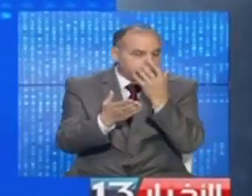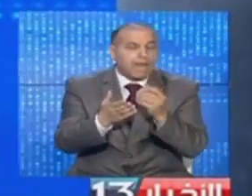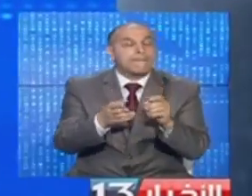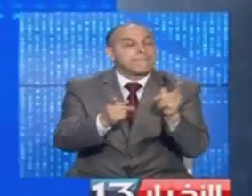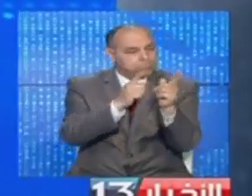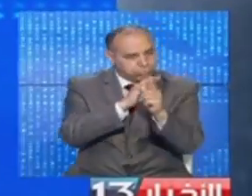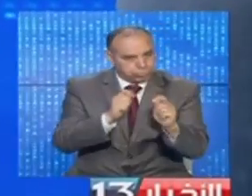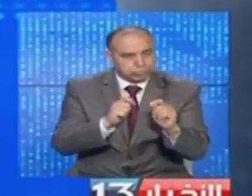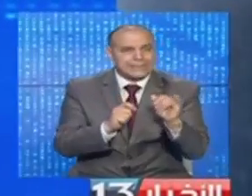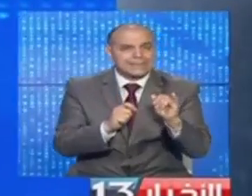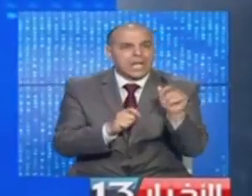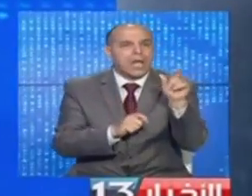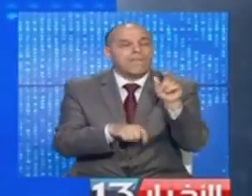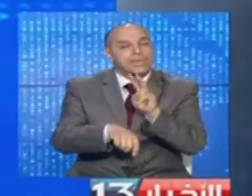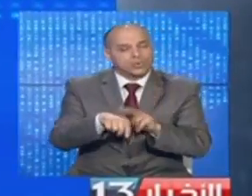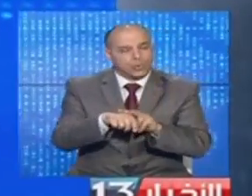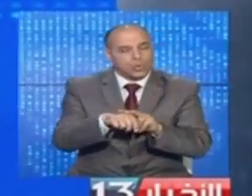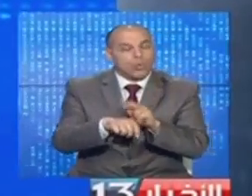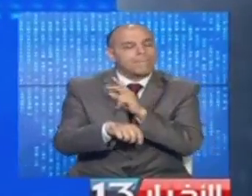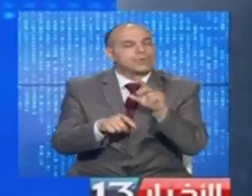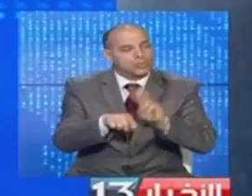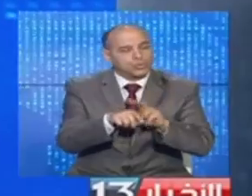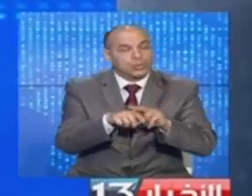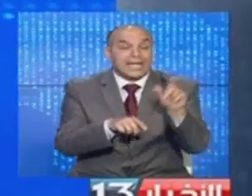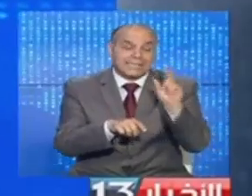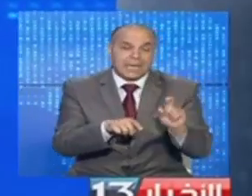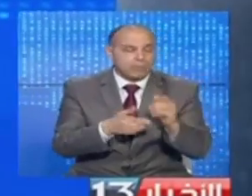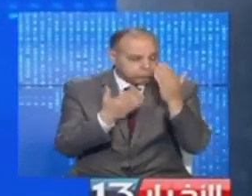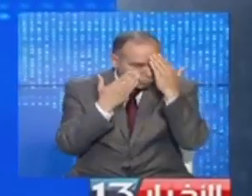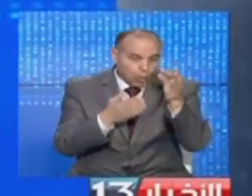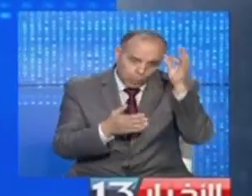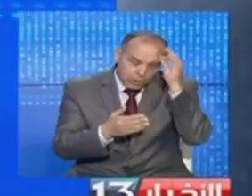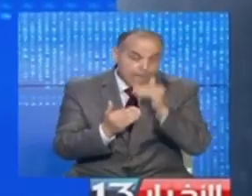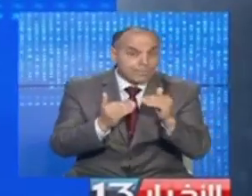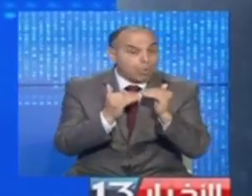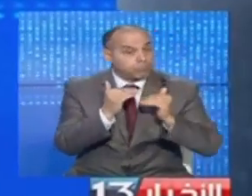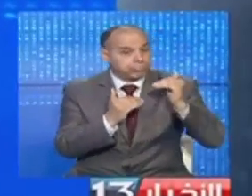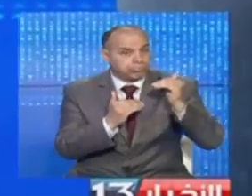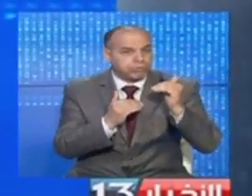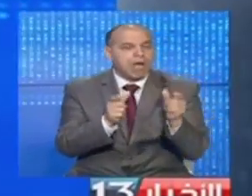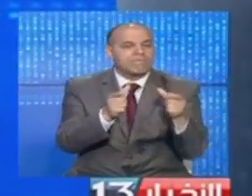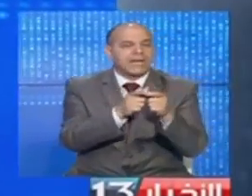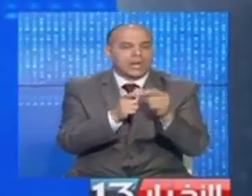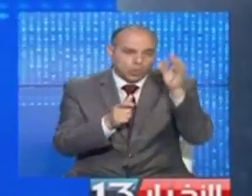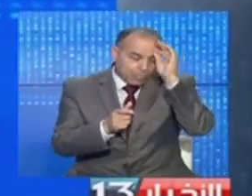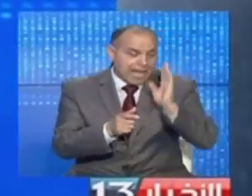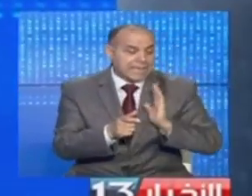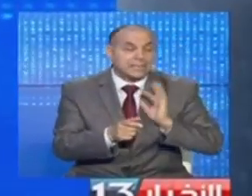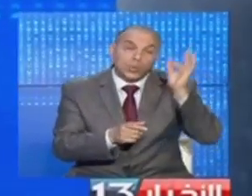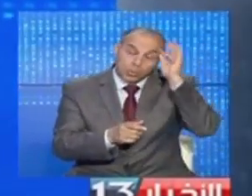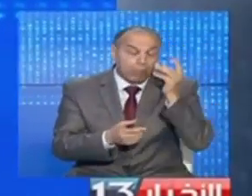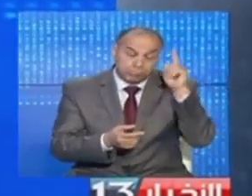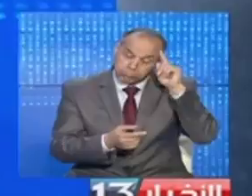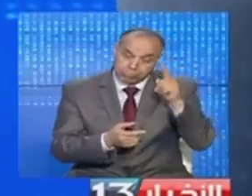محل تقدير من قبل الإطار الطبي والسلطات الإيطالية بالمستوى العالي للفريق الطبي العسكري